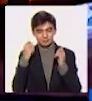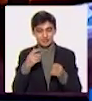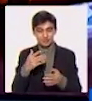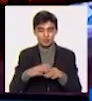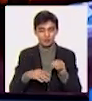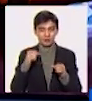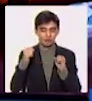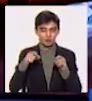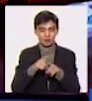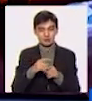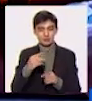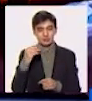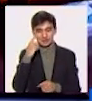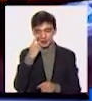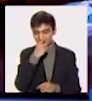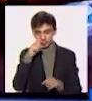апармау деген сияқты.